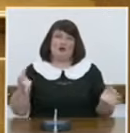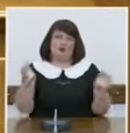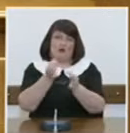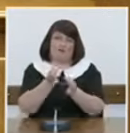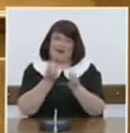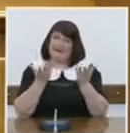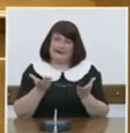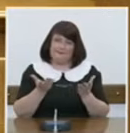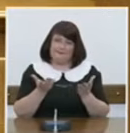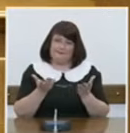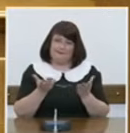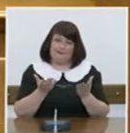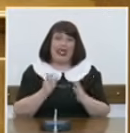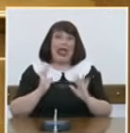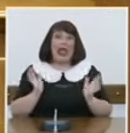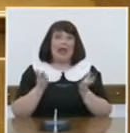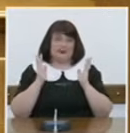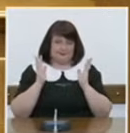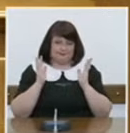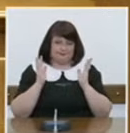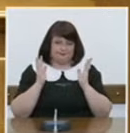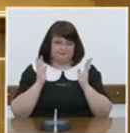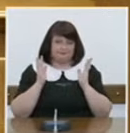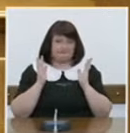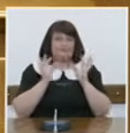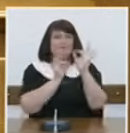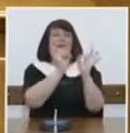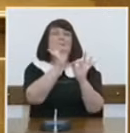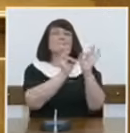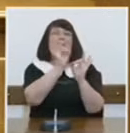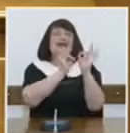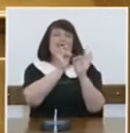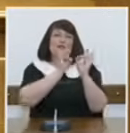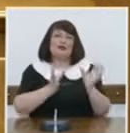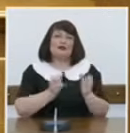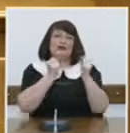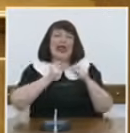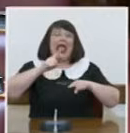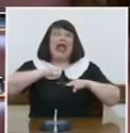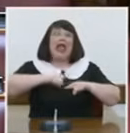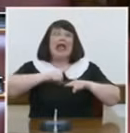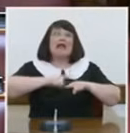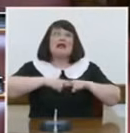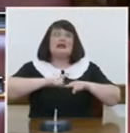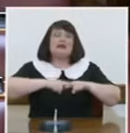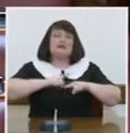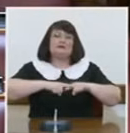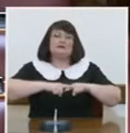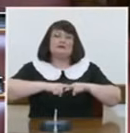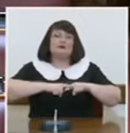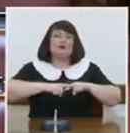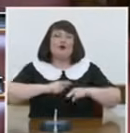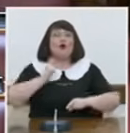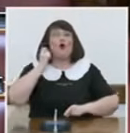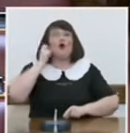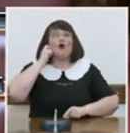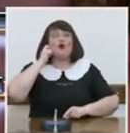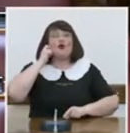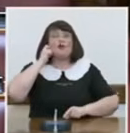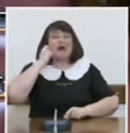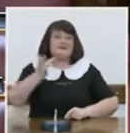Ας το πούν. Η Μακεδονία είναι ελληνική. Το όνομά μας είναι η ψυχή μας.